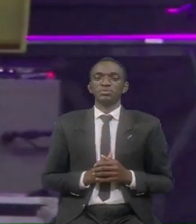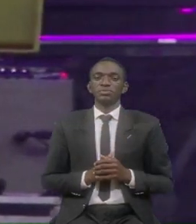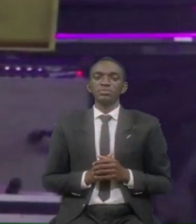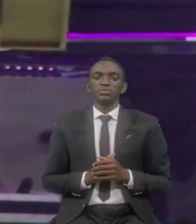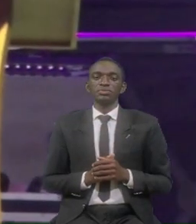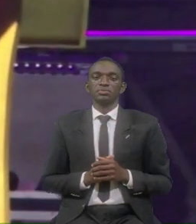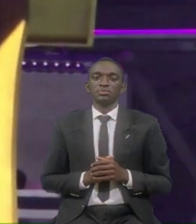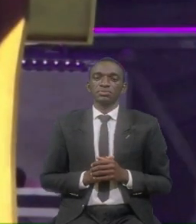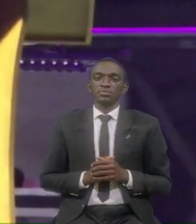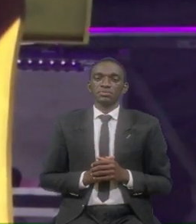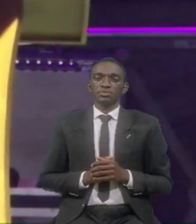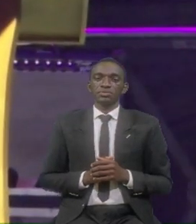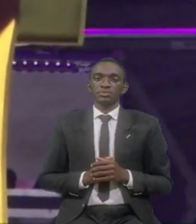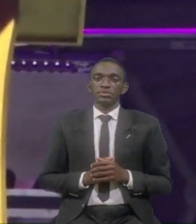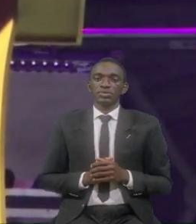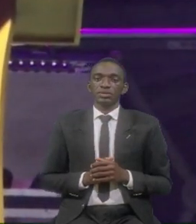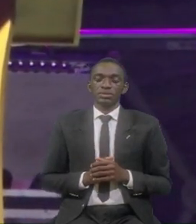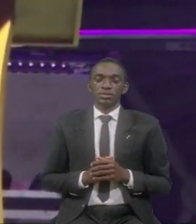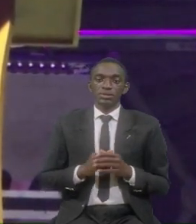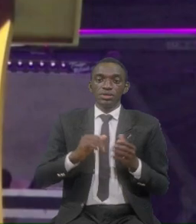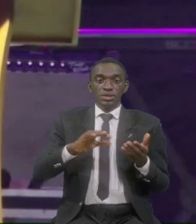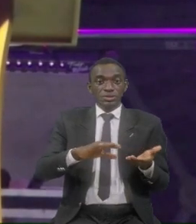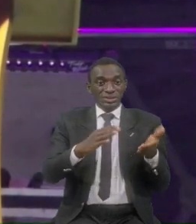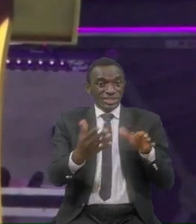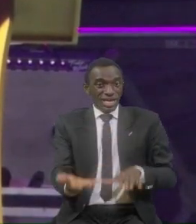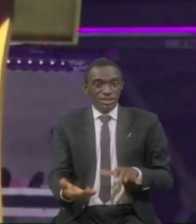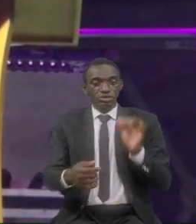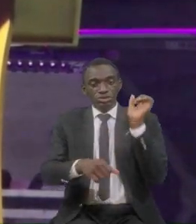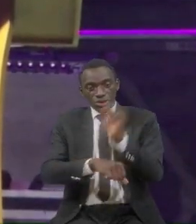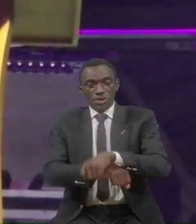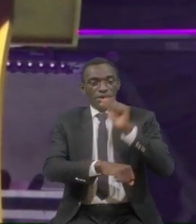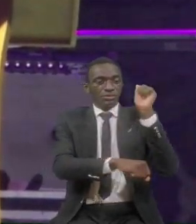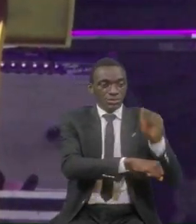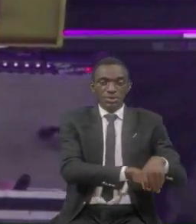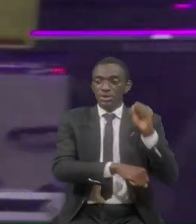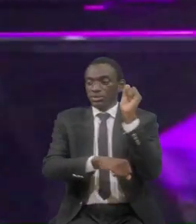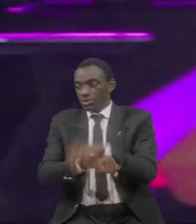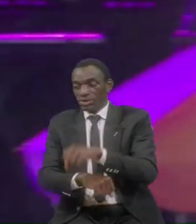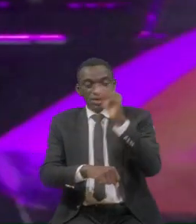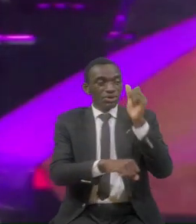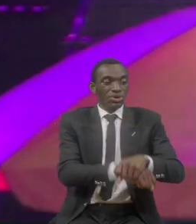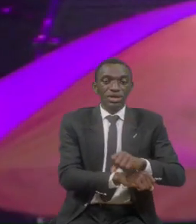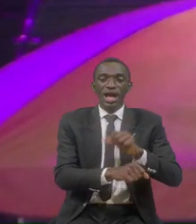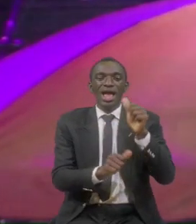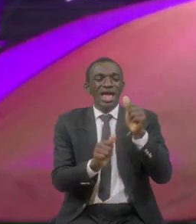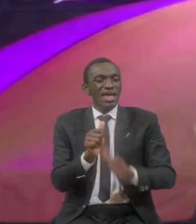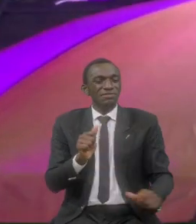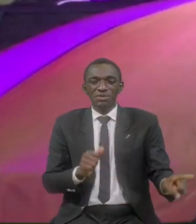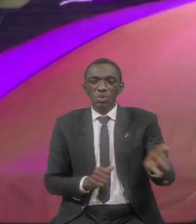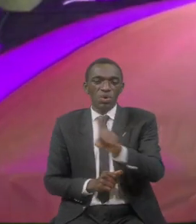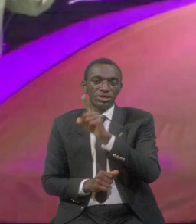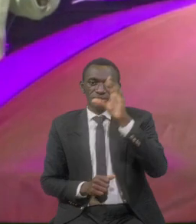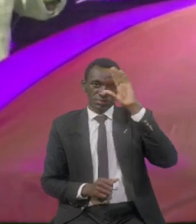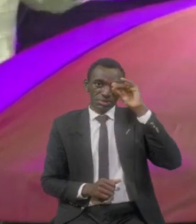ni Jesus. Death has conquered every man. Ang tanan kini mauni nagapildi sa tanang mata. Now but you,